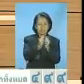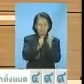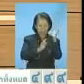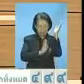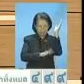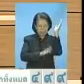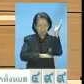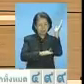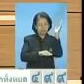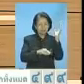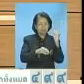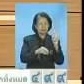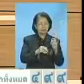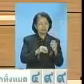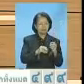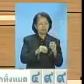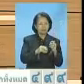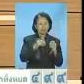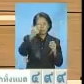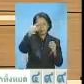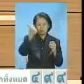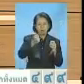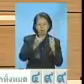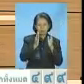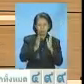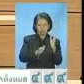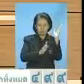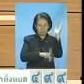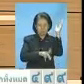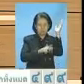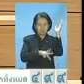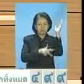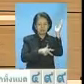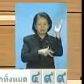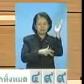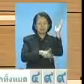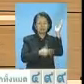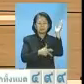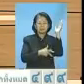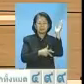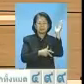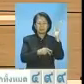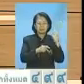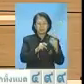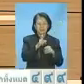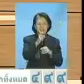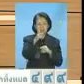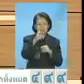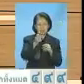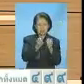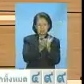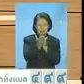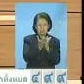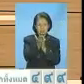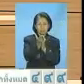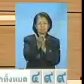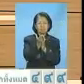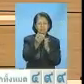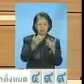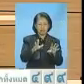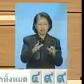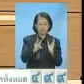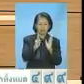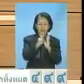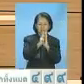คใต้ทักพื้นที่เพราะคนภาคใต้สูญเสียสาระสำคัญแห่งสิทธิ์โดยกฎหมายความมั่นคงกฎหม